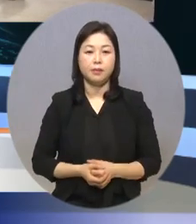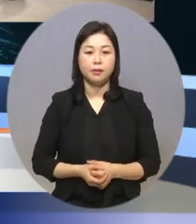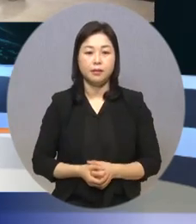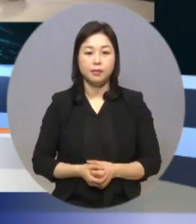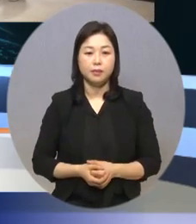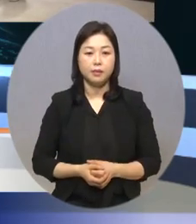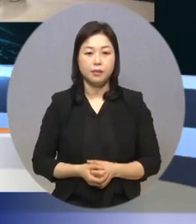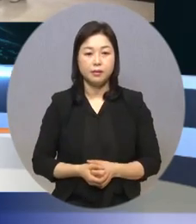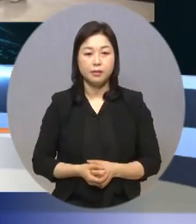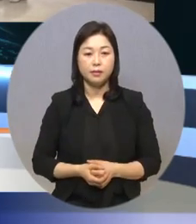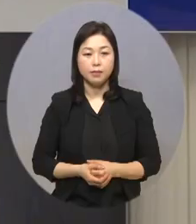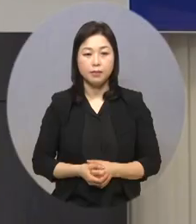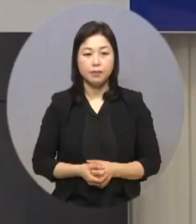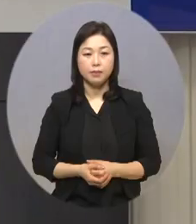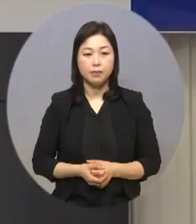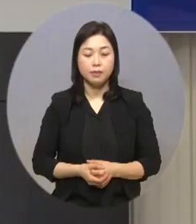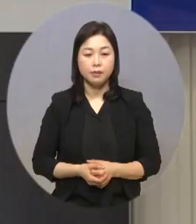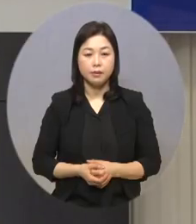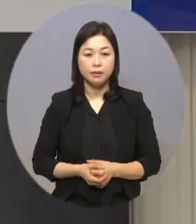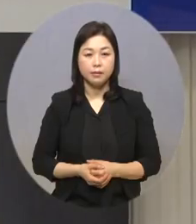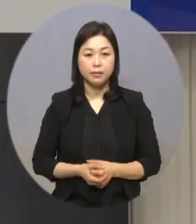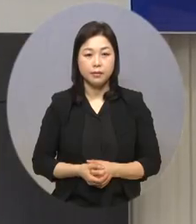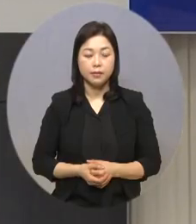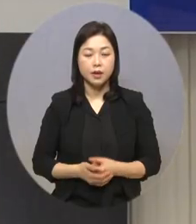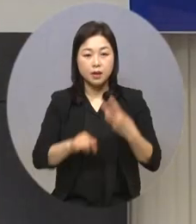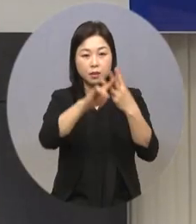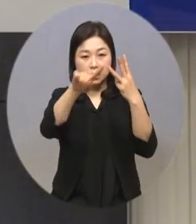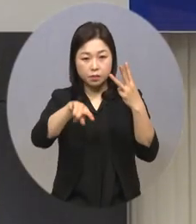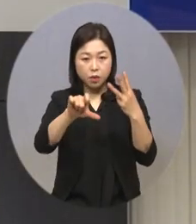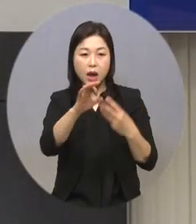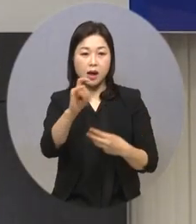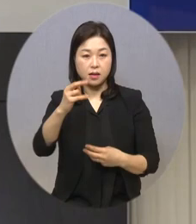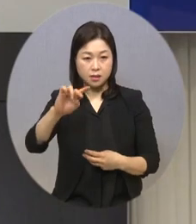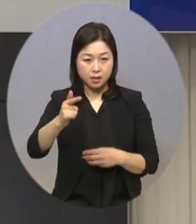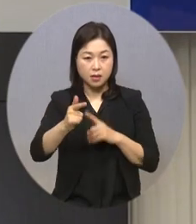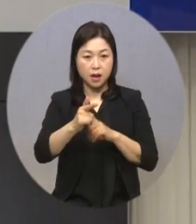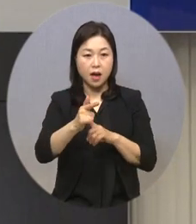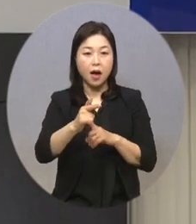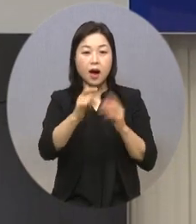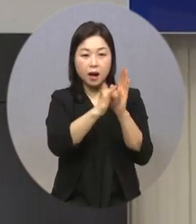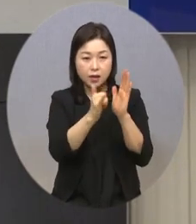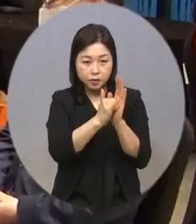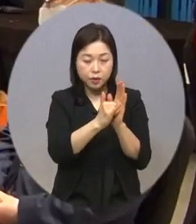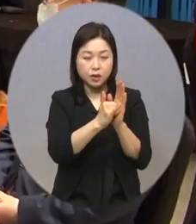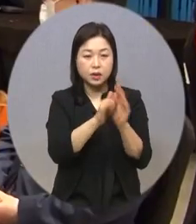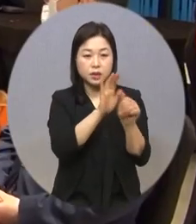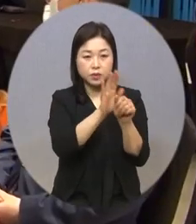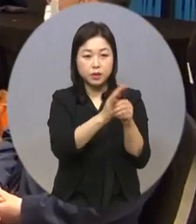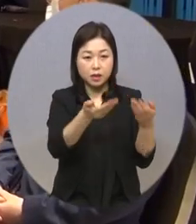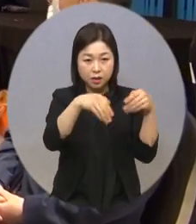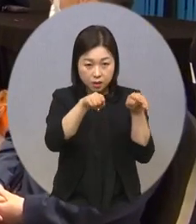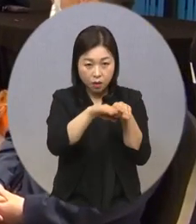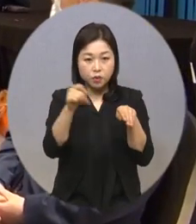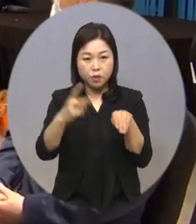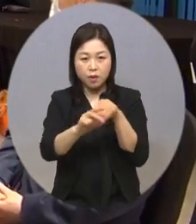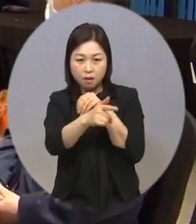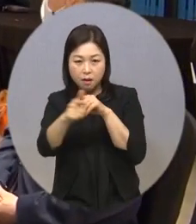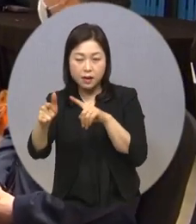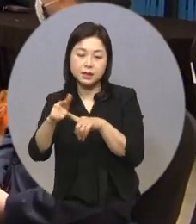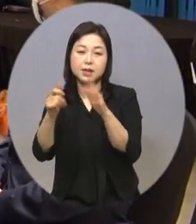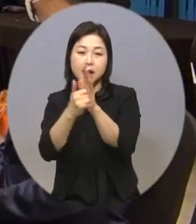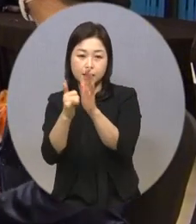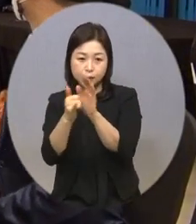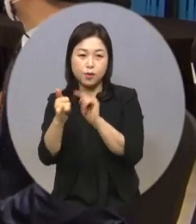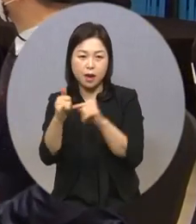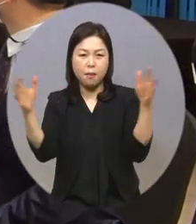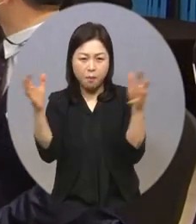전합니다. 지난 15일 아산시에서 아산시 가족센터와 아산시 다양한 가족 화합을 위해 아산 모든 가족